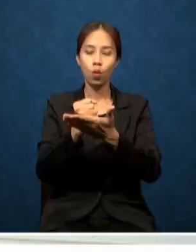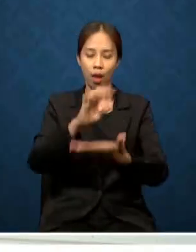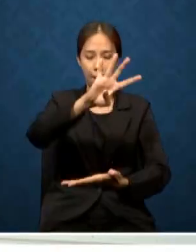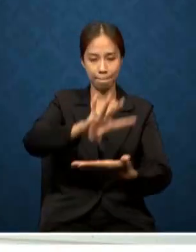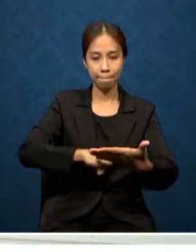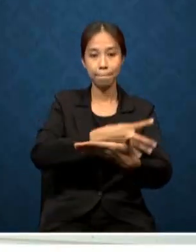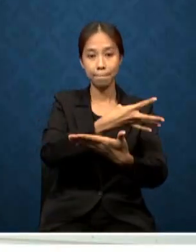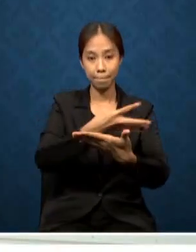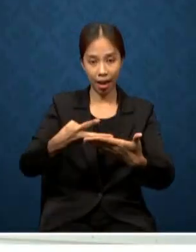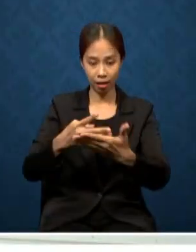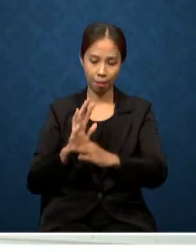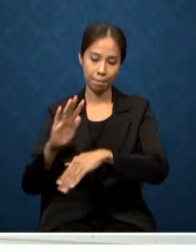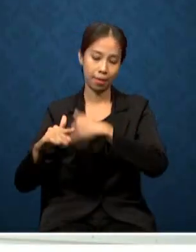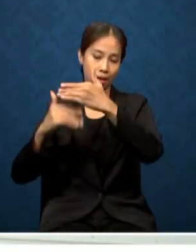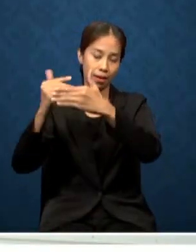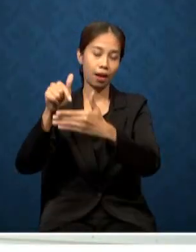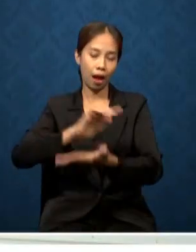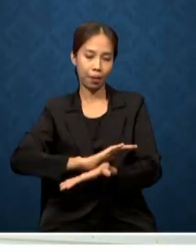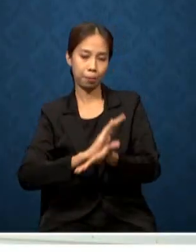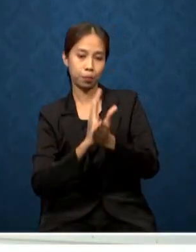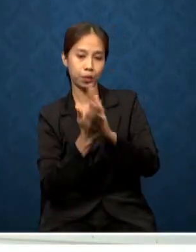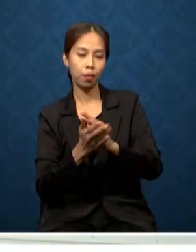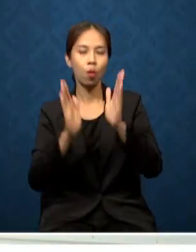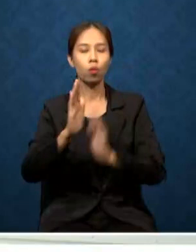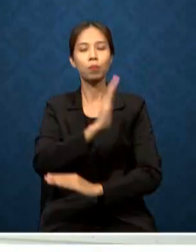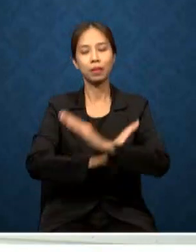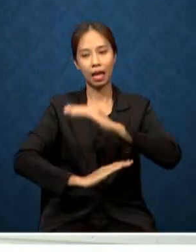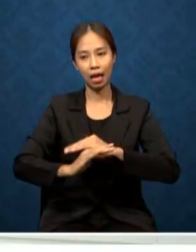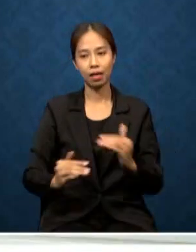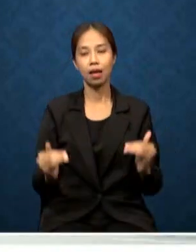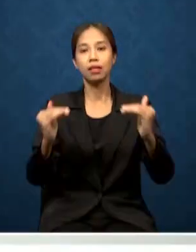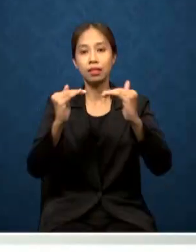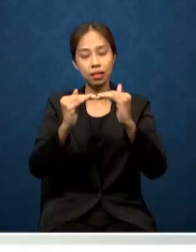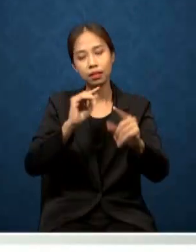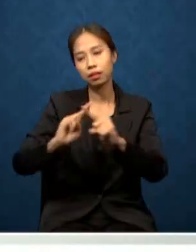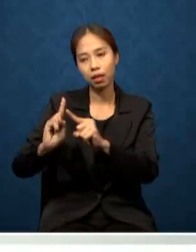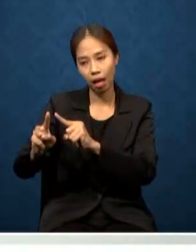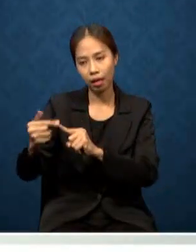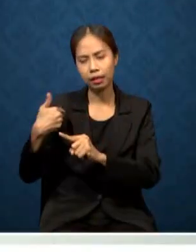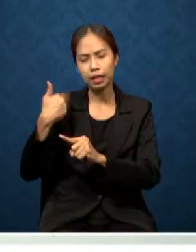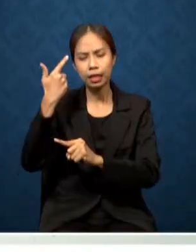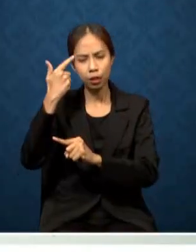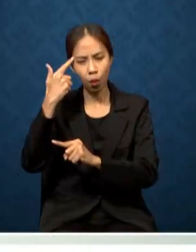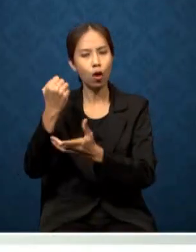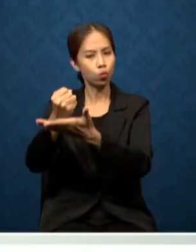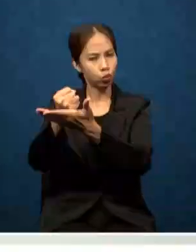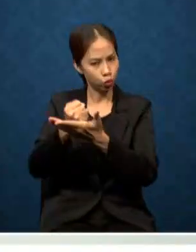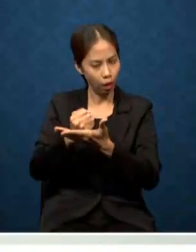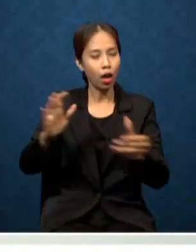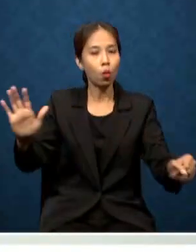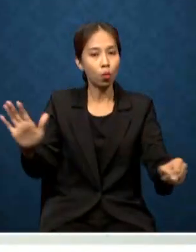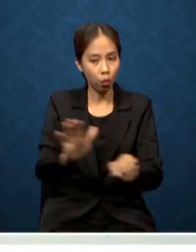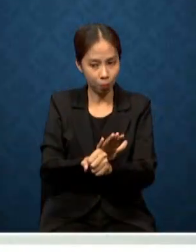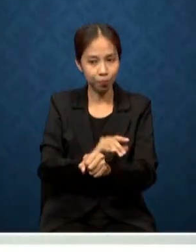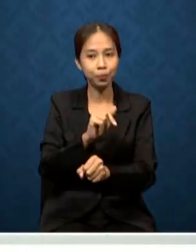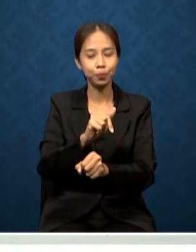การขึ้นทะเบียนเพื่อให้คนพิการได้รับสิทธิสวัสดิการและความช่วยเหลือได้อย่างครอบคลุมและทั่วถึง